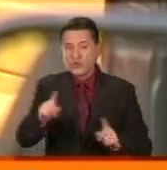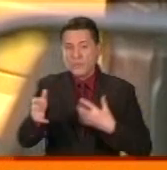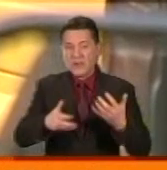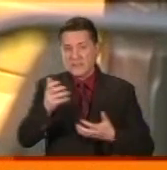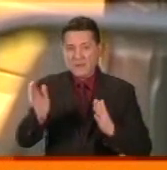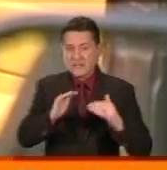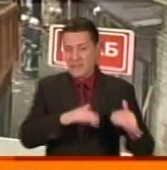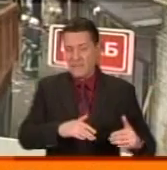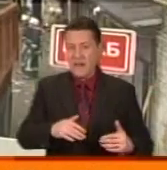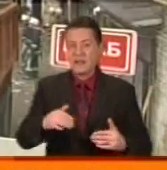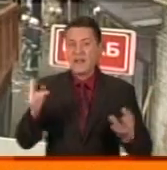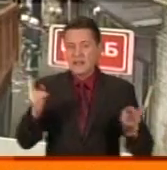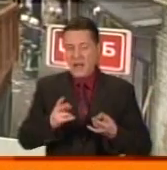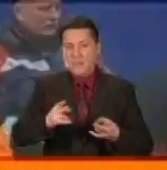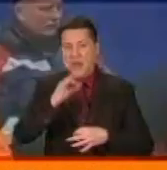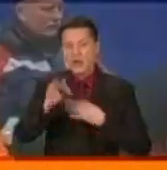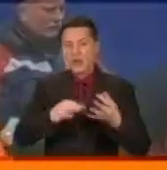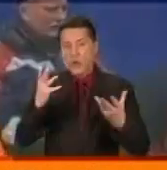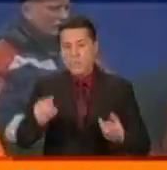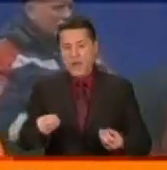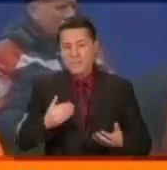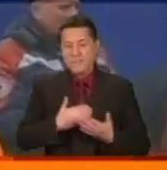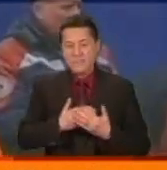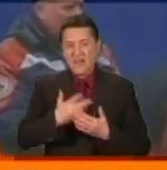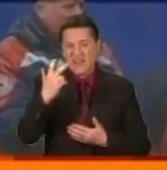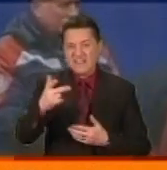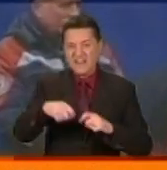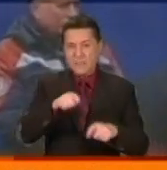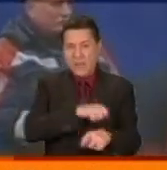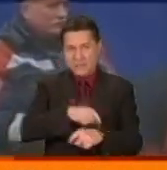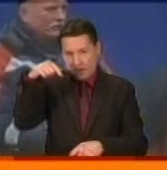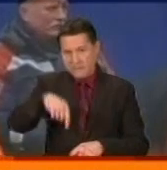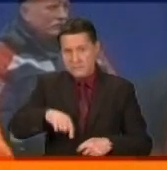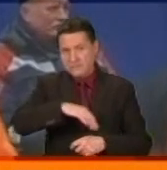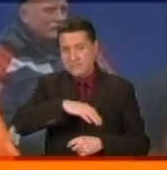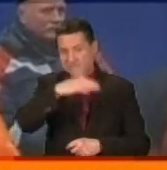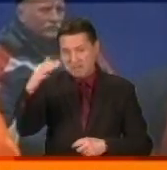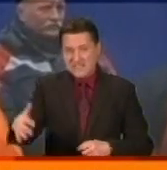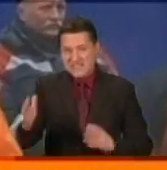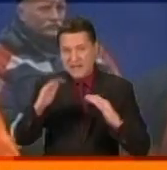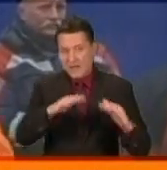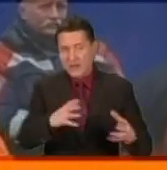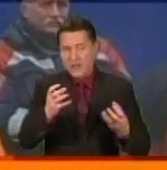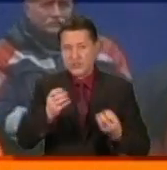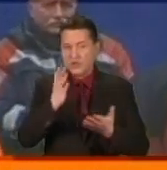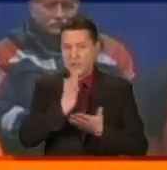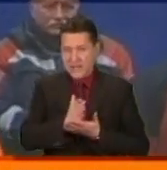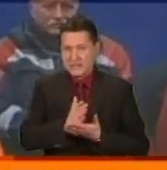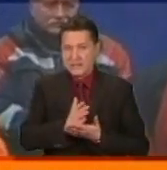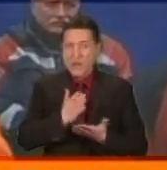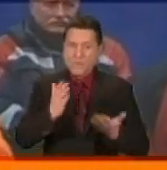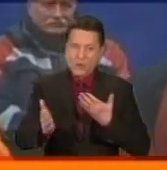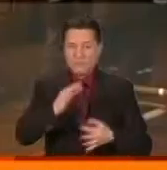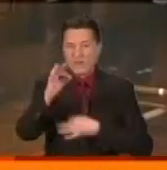знадобиться щонайменше ще доба где-то 3 м завала ещё есть Ну если так